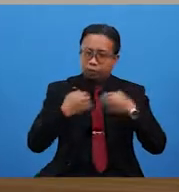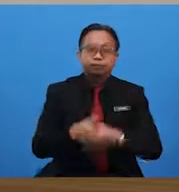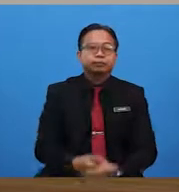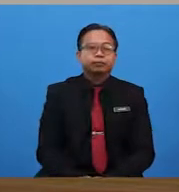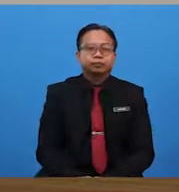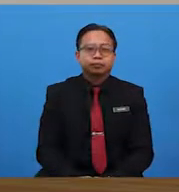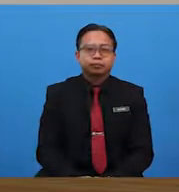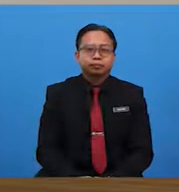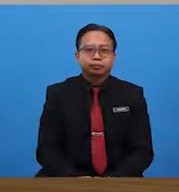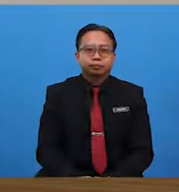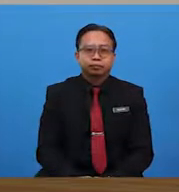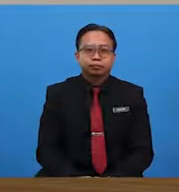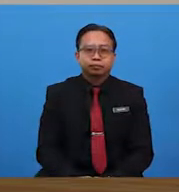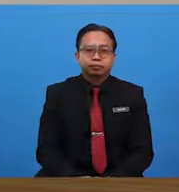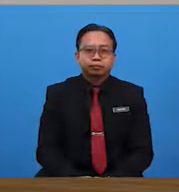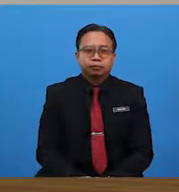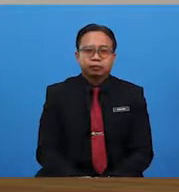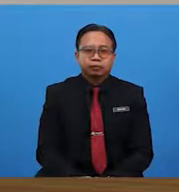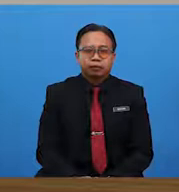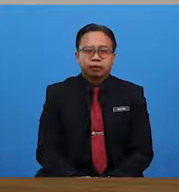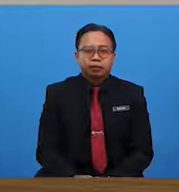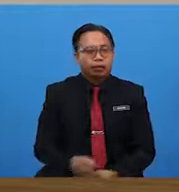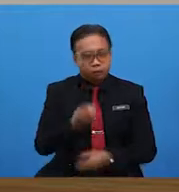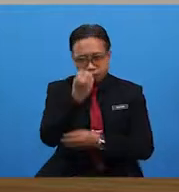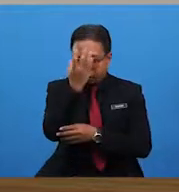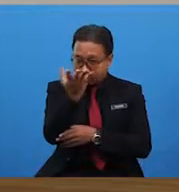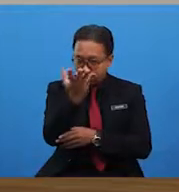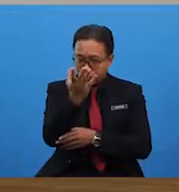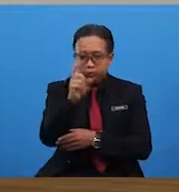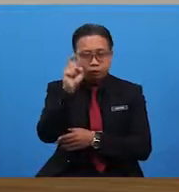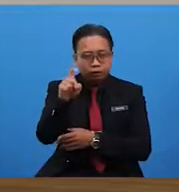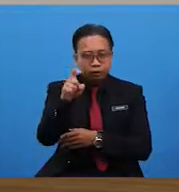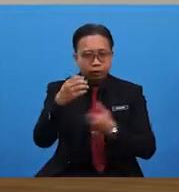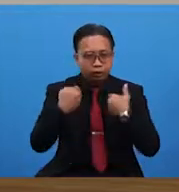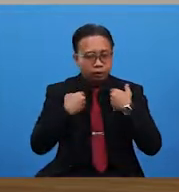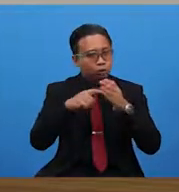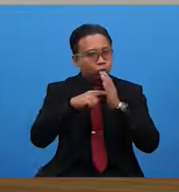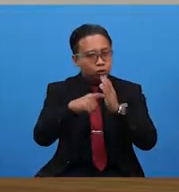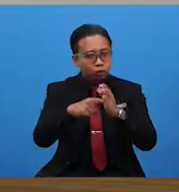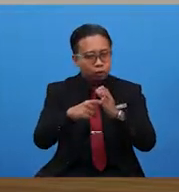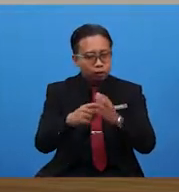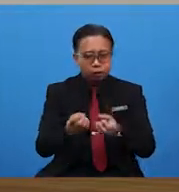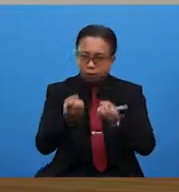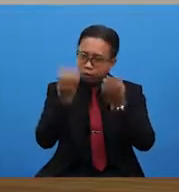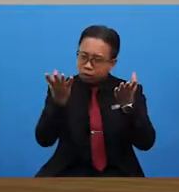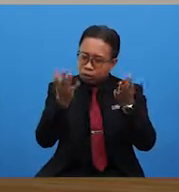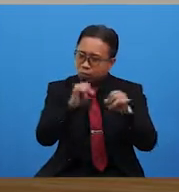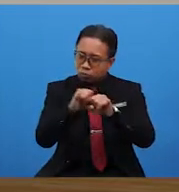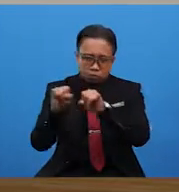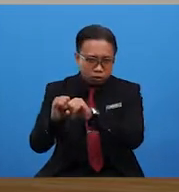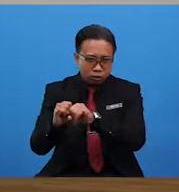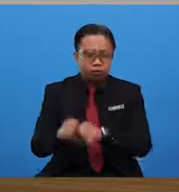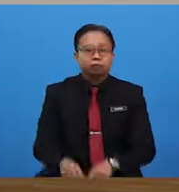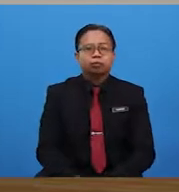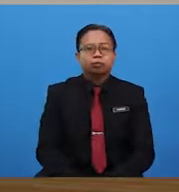cek gue dan juga belajar dirumah penyerangan yang diberi perlulah menunjukkan kepelbagaian kajian yang bisa